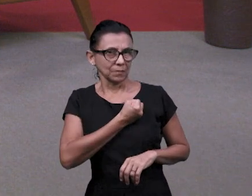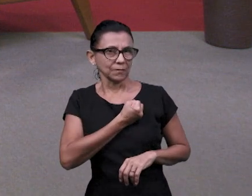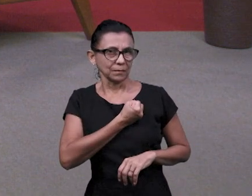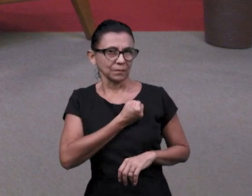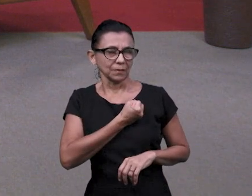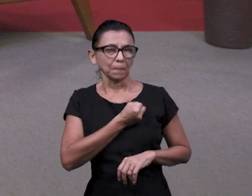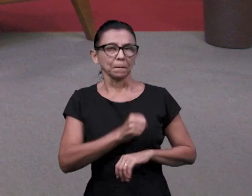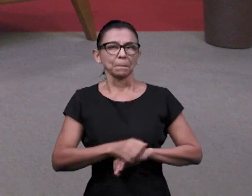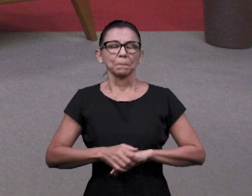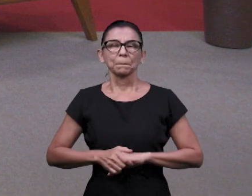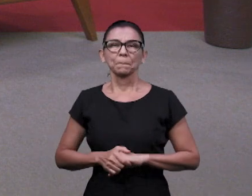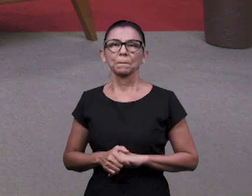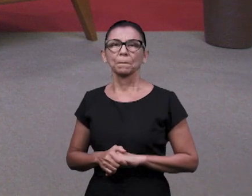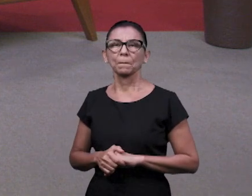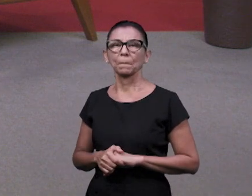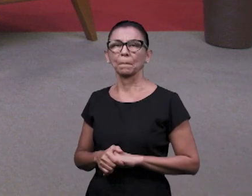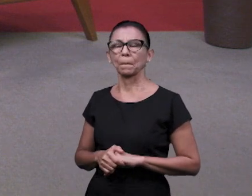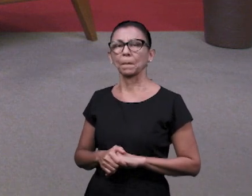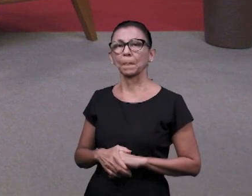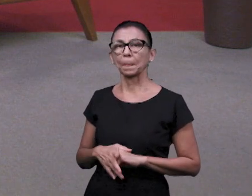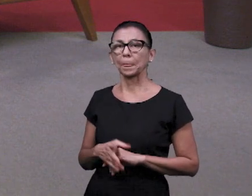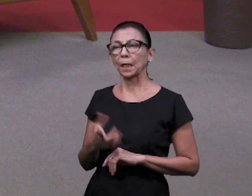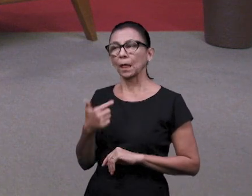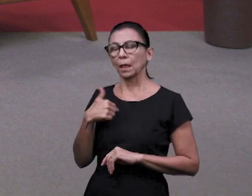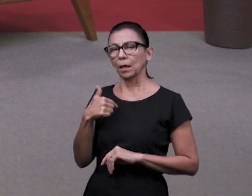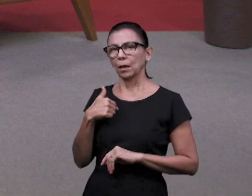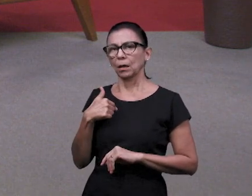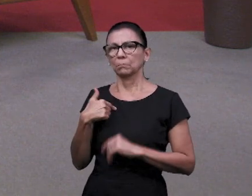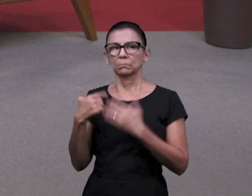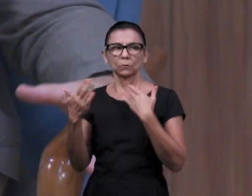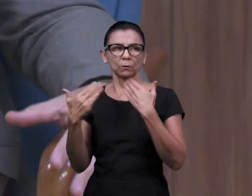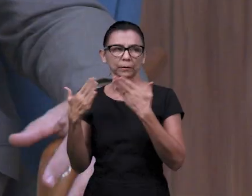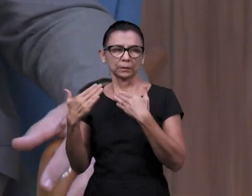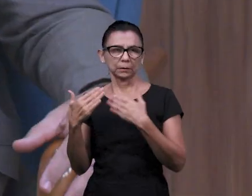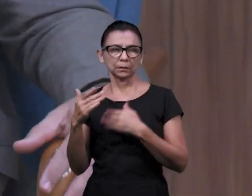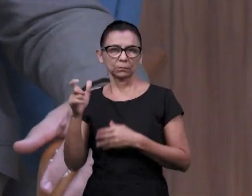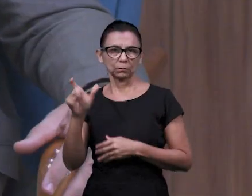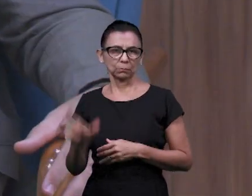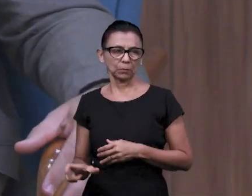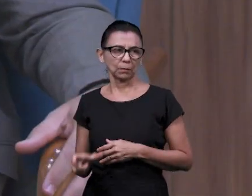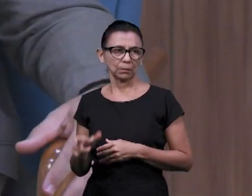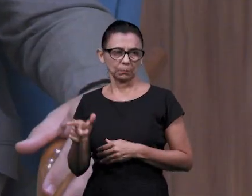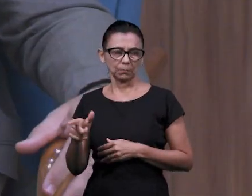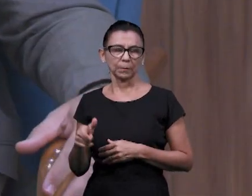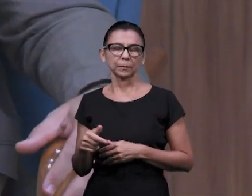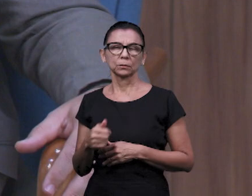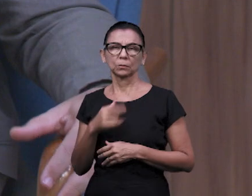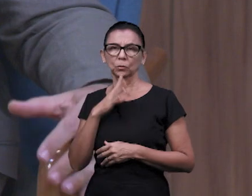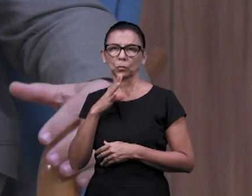ici, et je parlais à un frère à l'église après le culte,